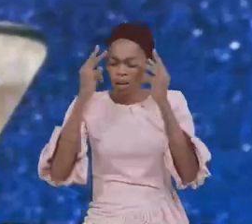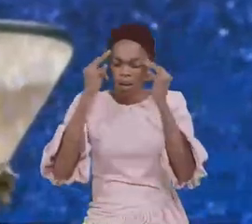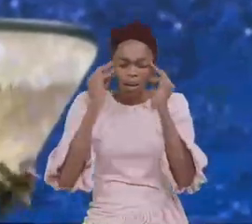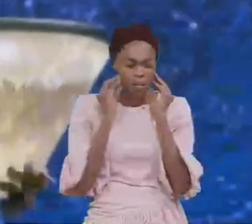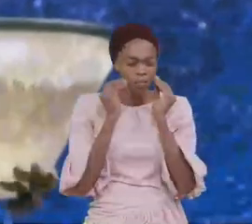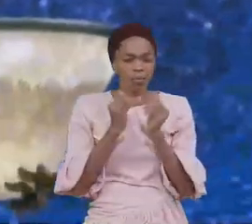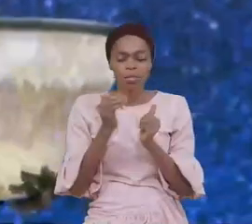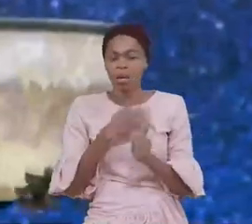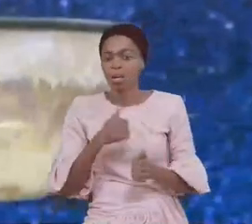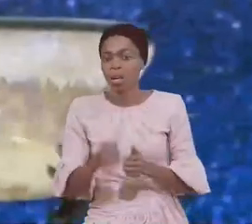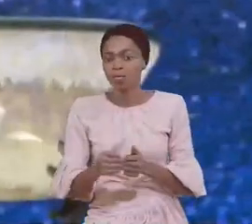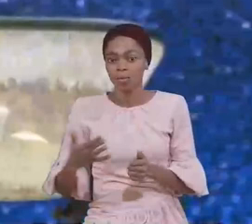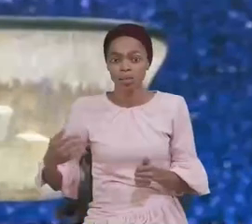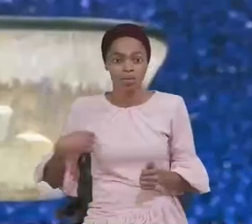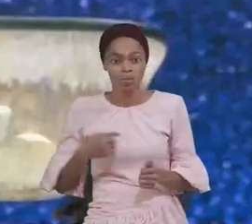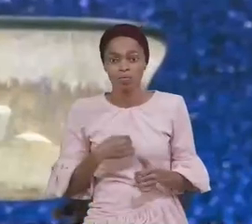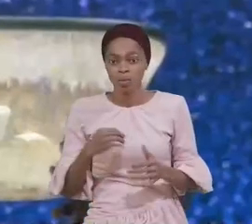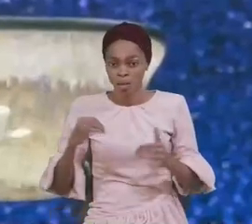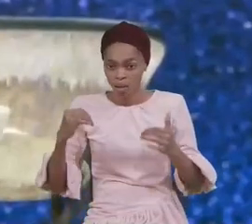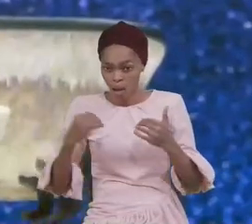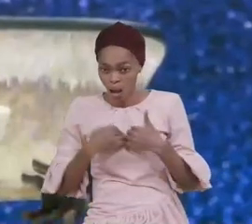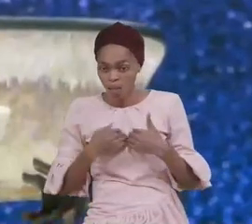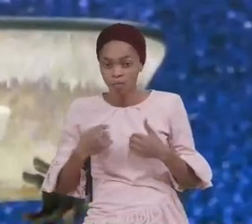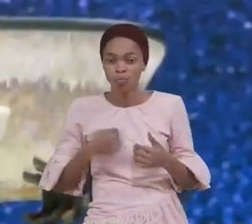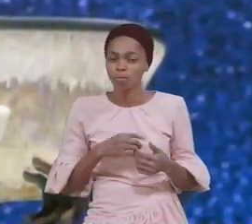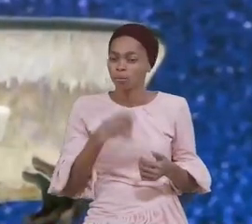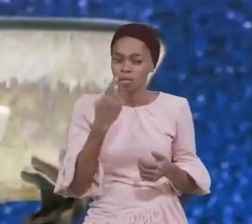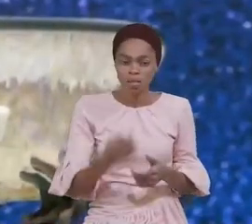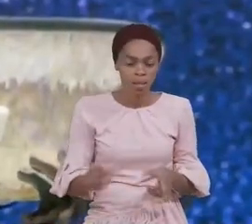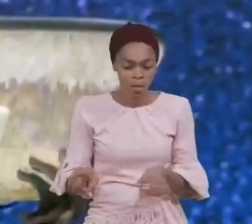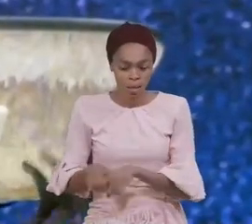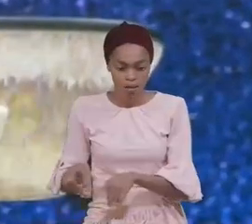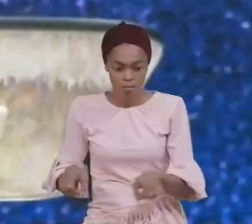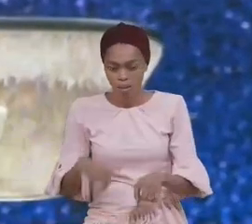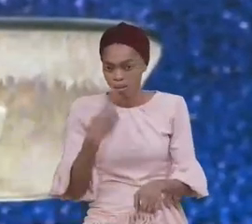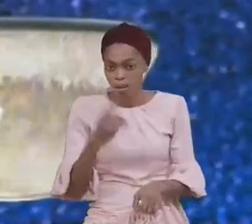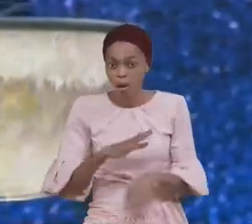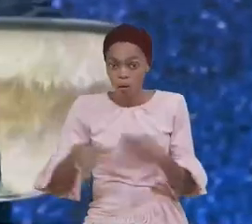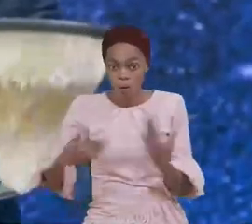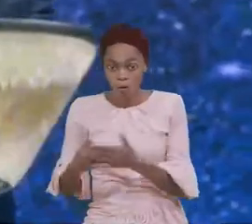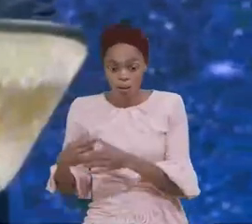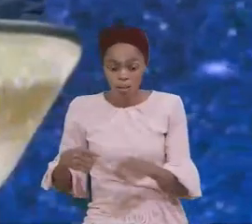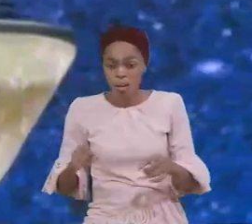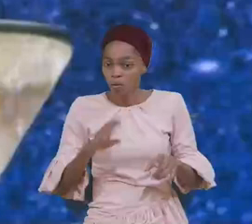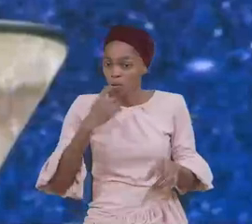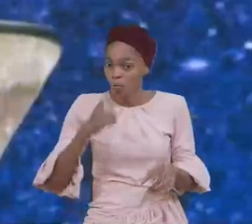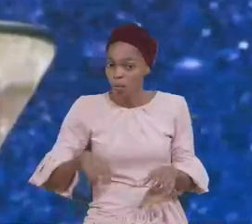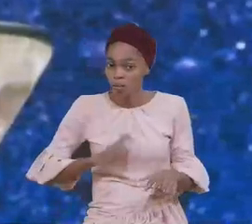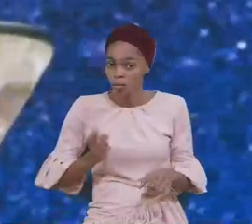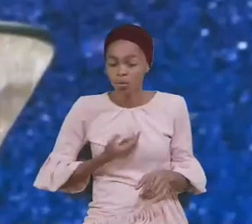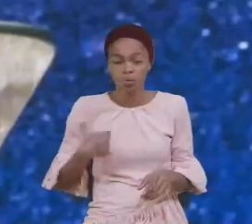faite, nous allons dire comme ils ont dit, que nous ferons tout ce que tu nous as ordonné et nous